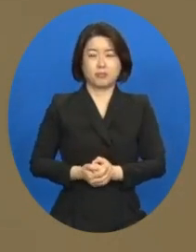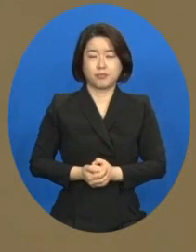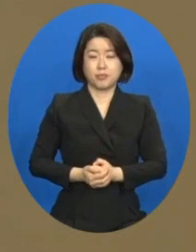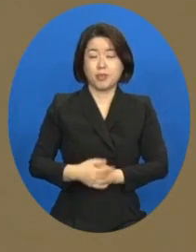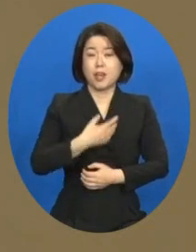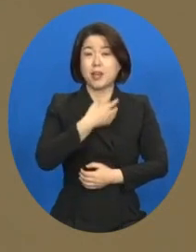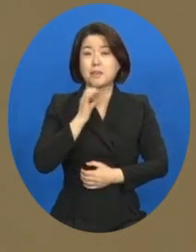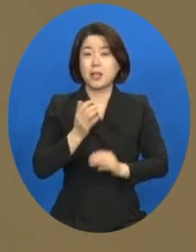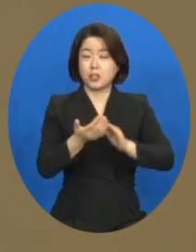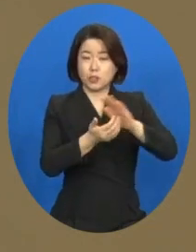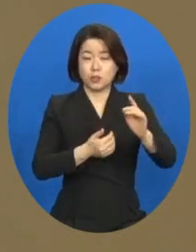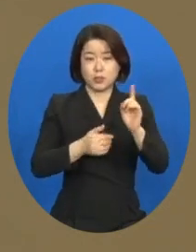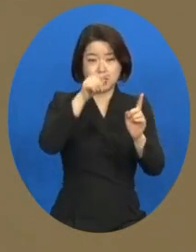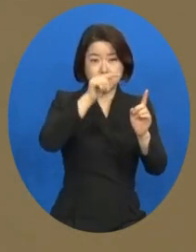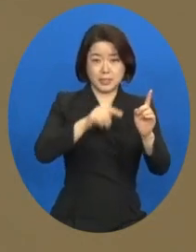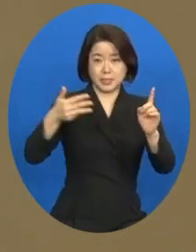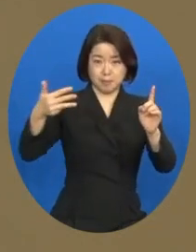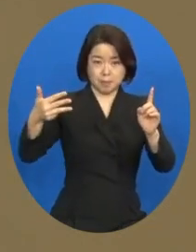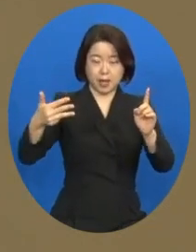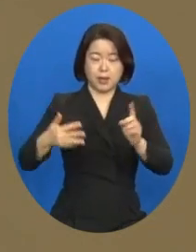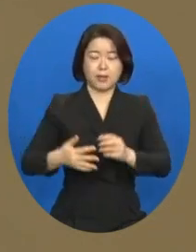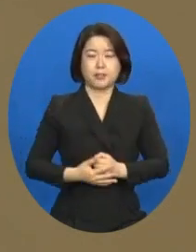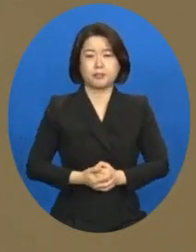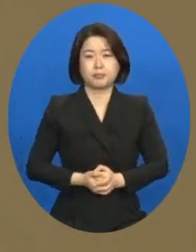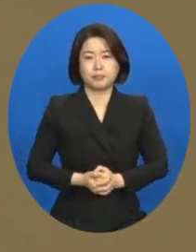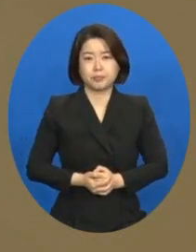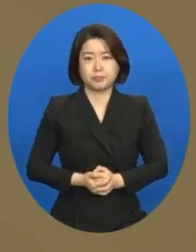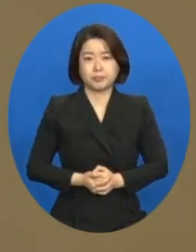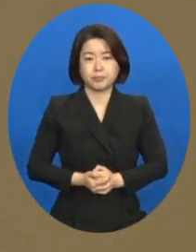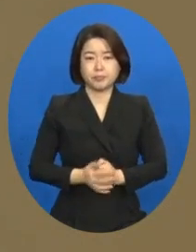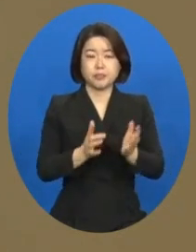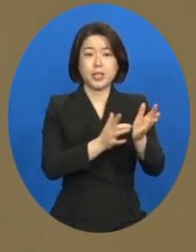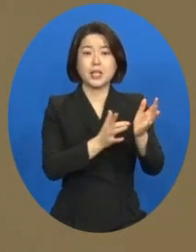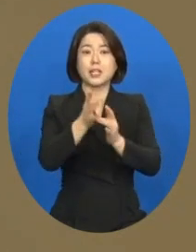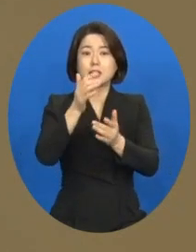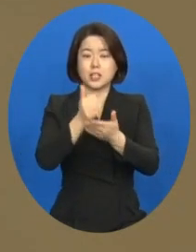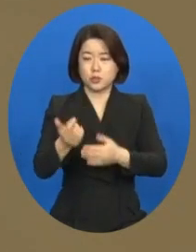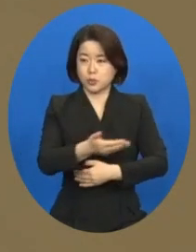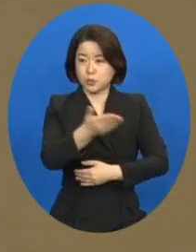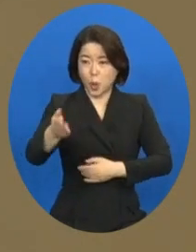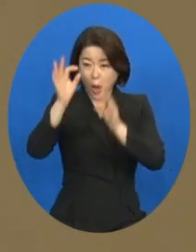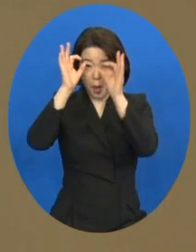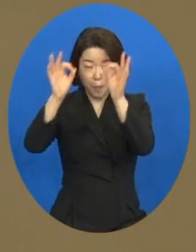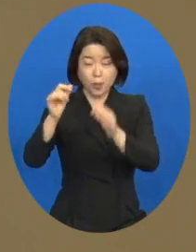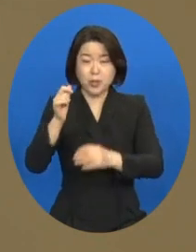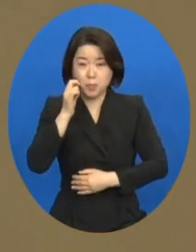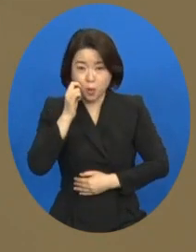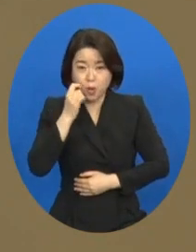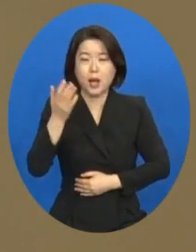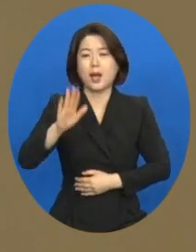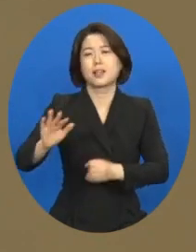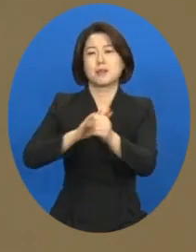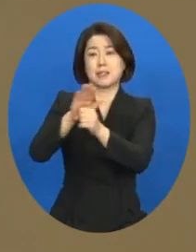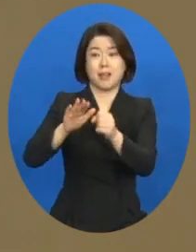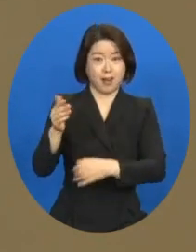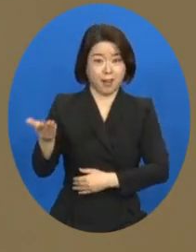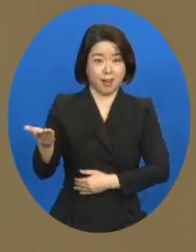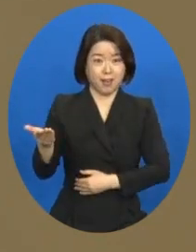베드로 전서 1장 8절에 이렇게 말씀했어요. 예수를 너희가 보지 못하였으나 사랑하는